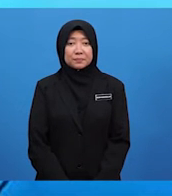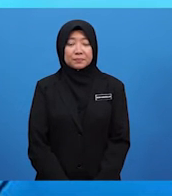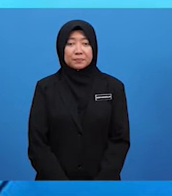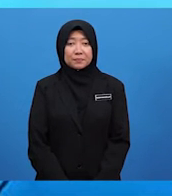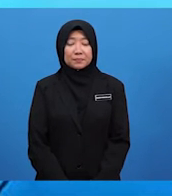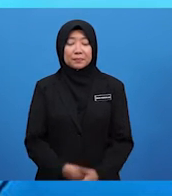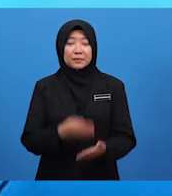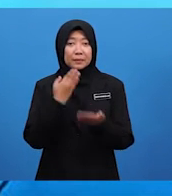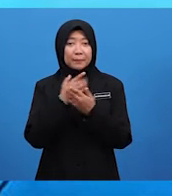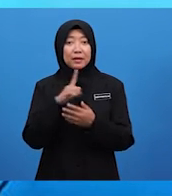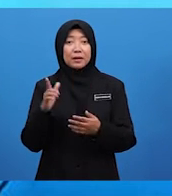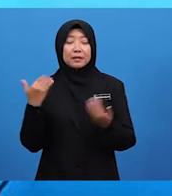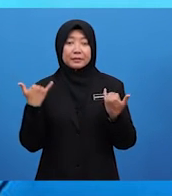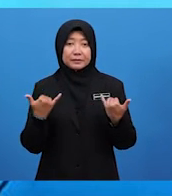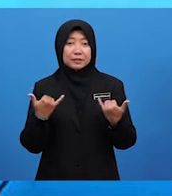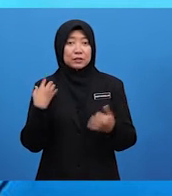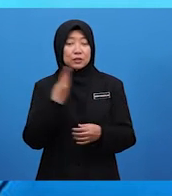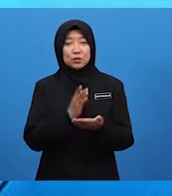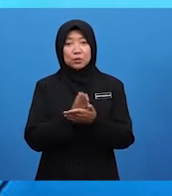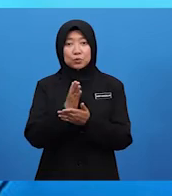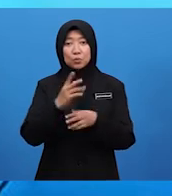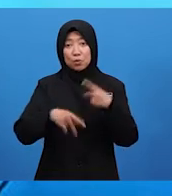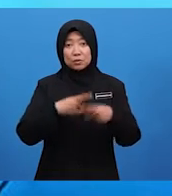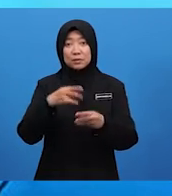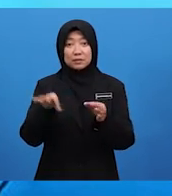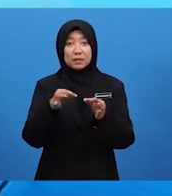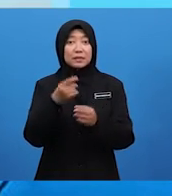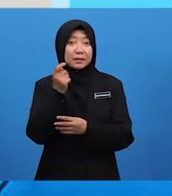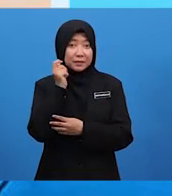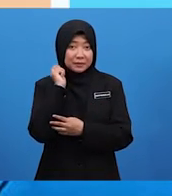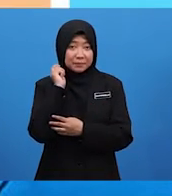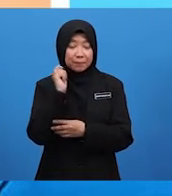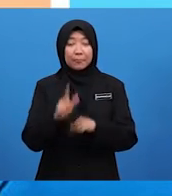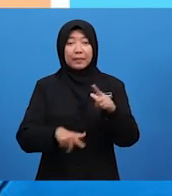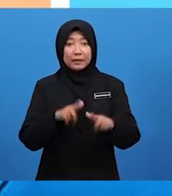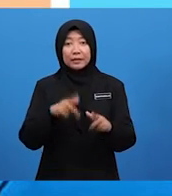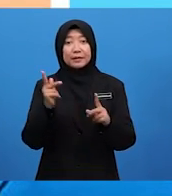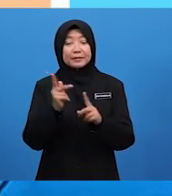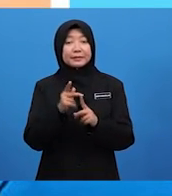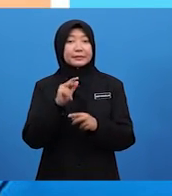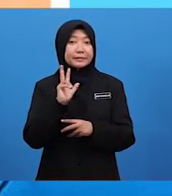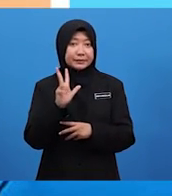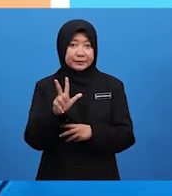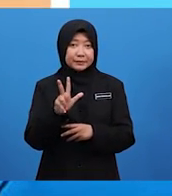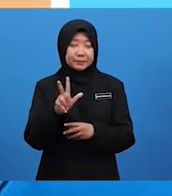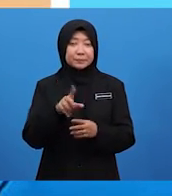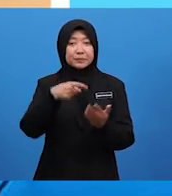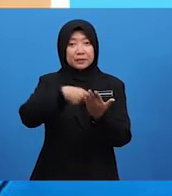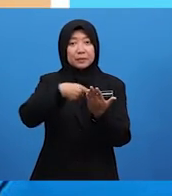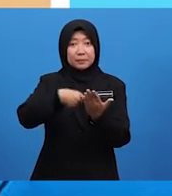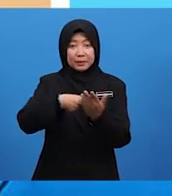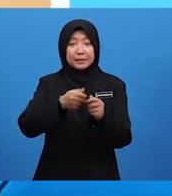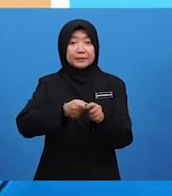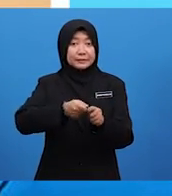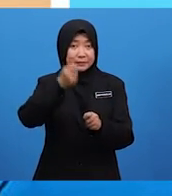Baiklah murid-murid, kita teruskan lagi proses jahitan tadi. Langkah ketiga, sematkan pita zip